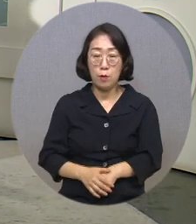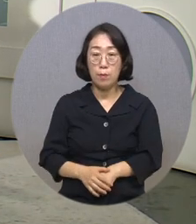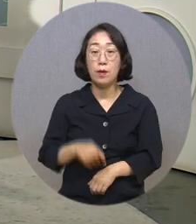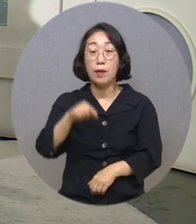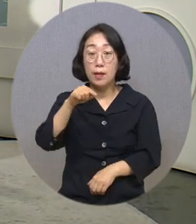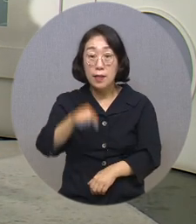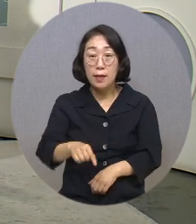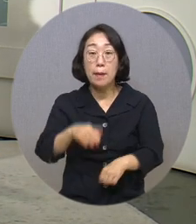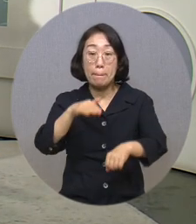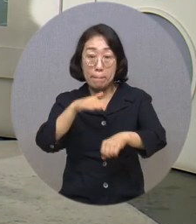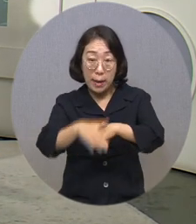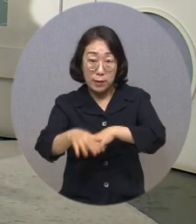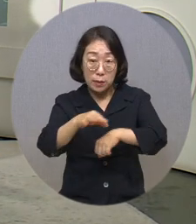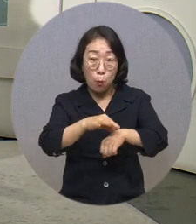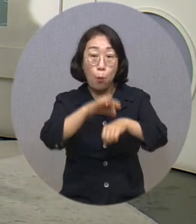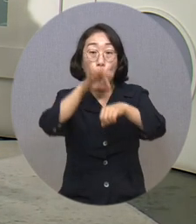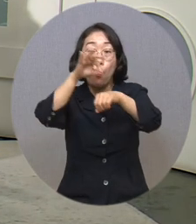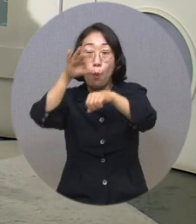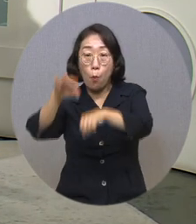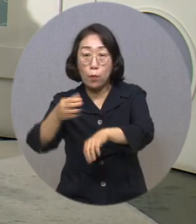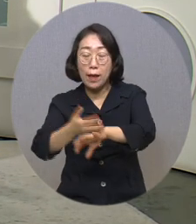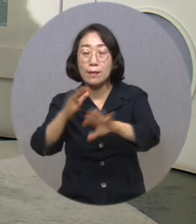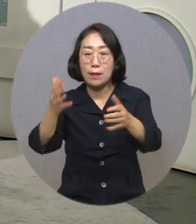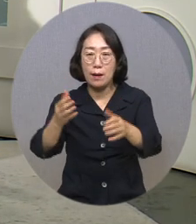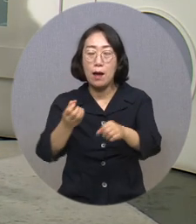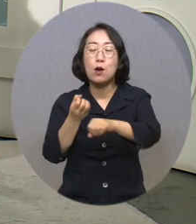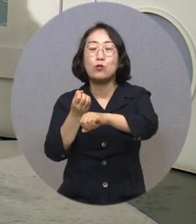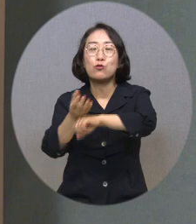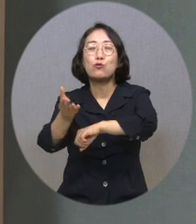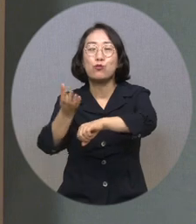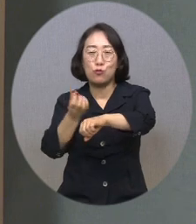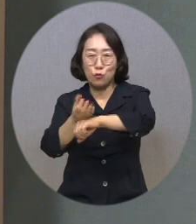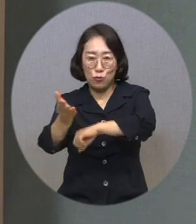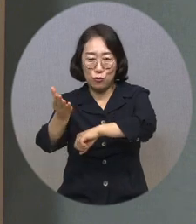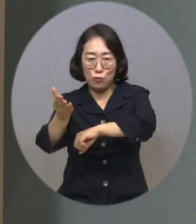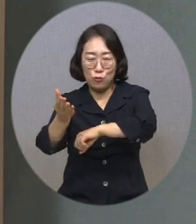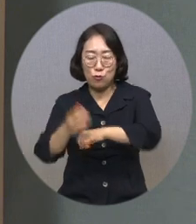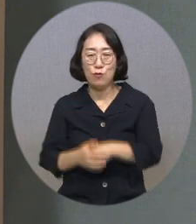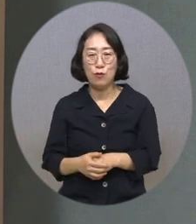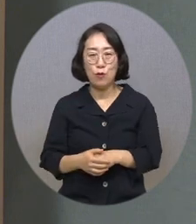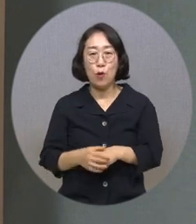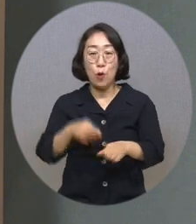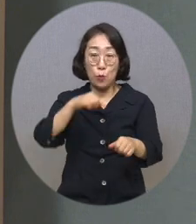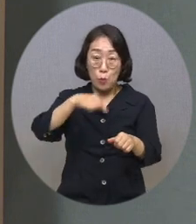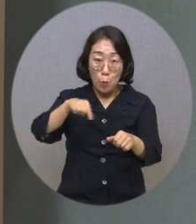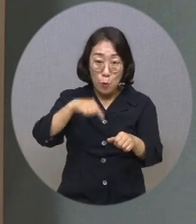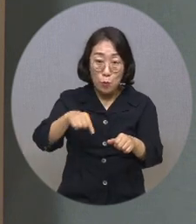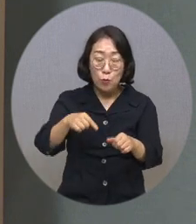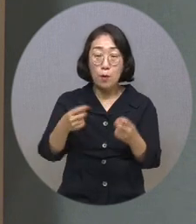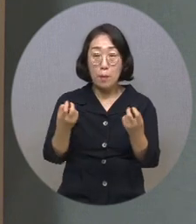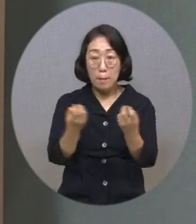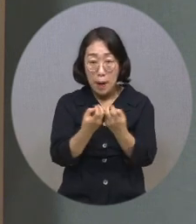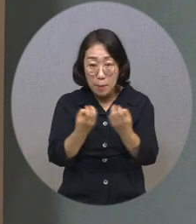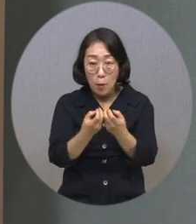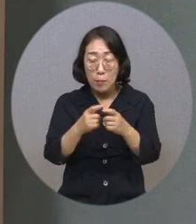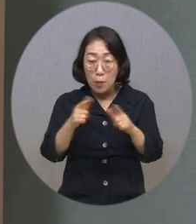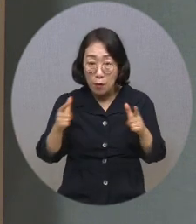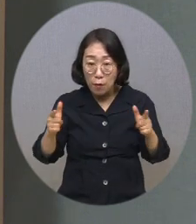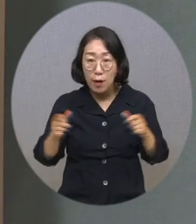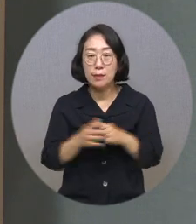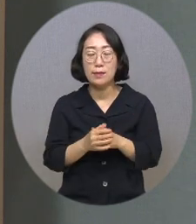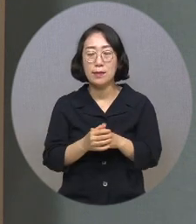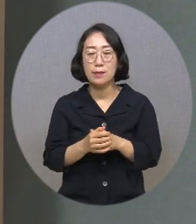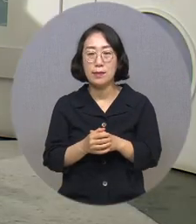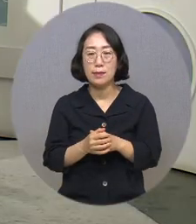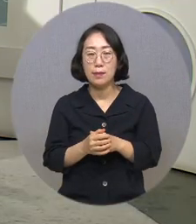좀 수출하자라는 거예요. 네. 그래서 교육의 여러 가지 제도나 발전 양상을 제도